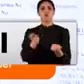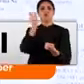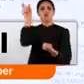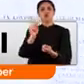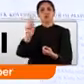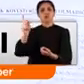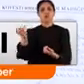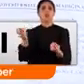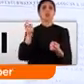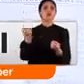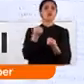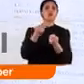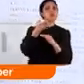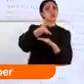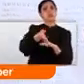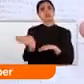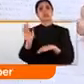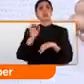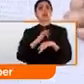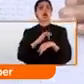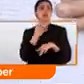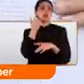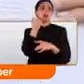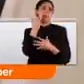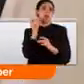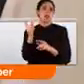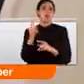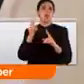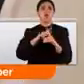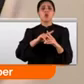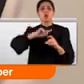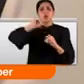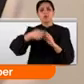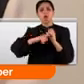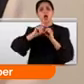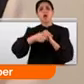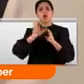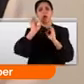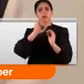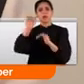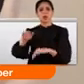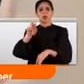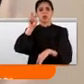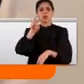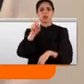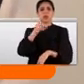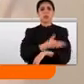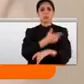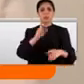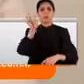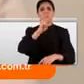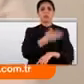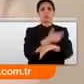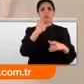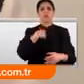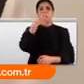Giriş çıkış saatleri de belli. Ancak polis her hafta kapısında. 81 ilin 40 iline ifade verdim. Yani bu 40 ilden bir tanesim